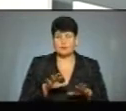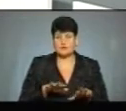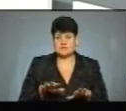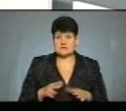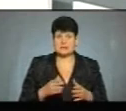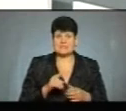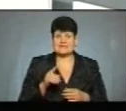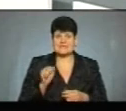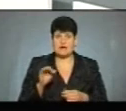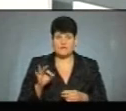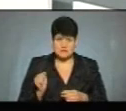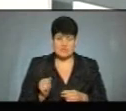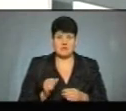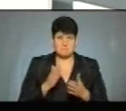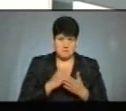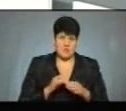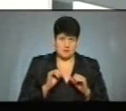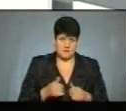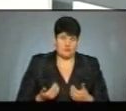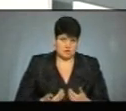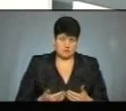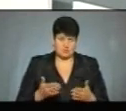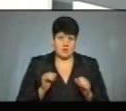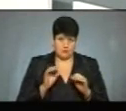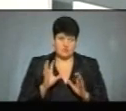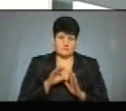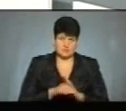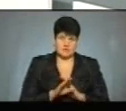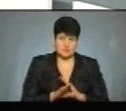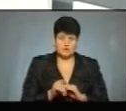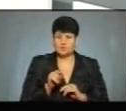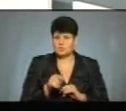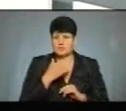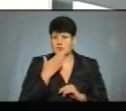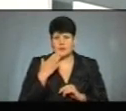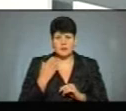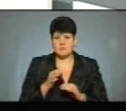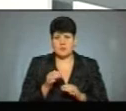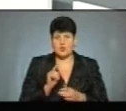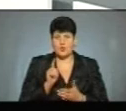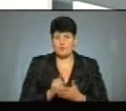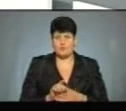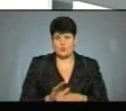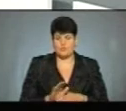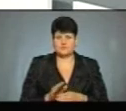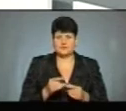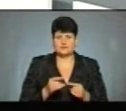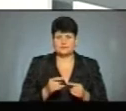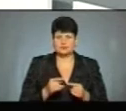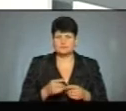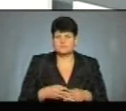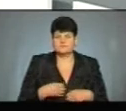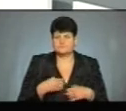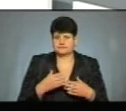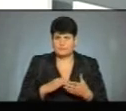громада має право на життя, може бути втілена, і тут немає обов'язку там чи критичної якоїсь ситуації,